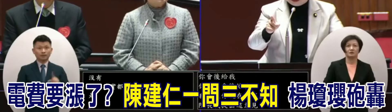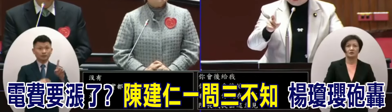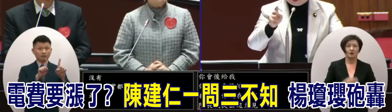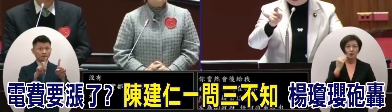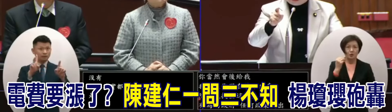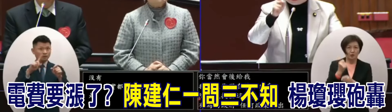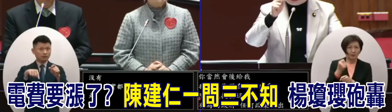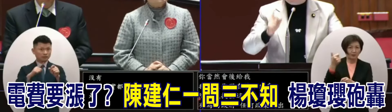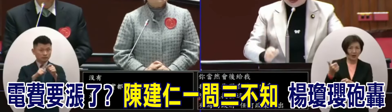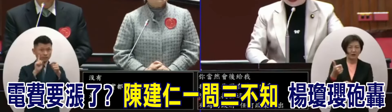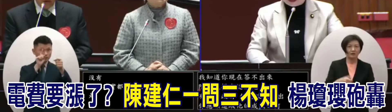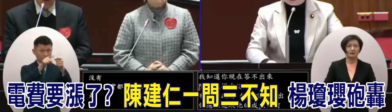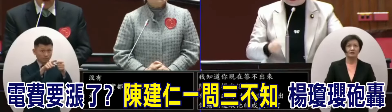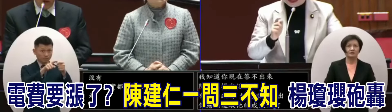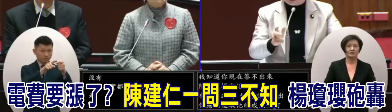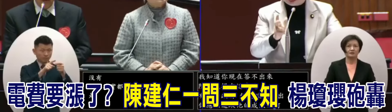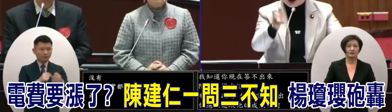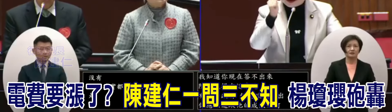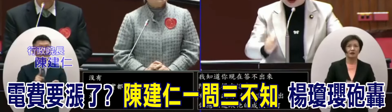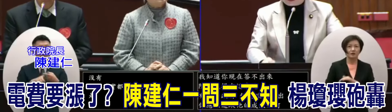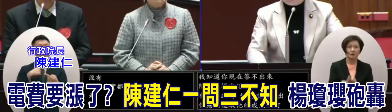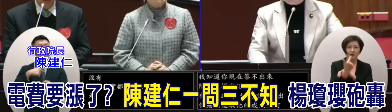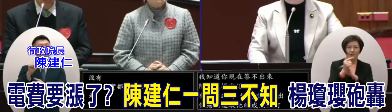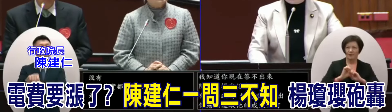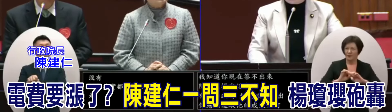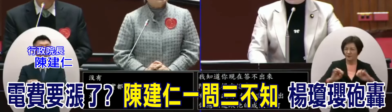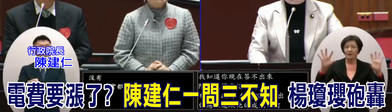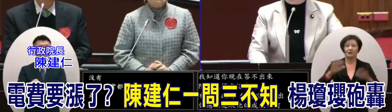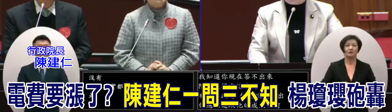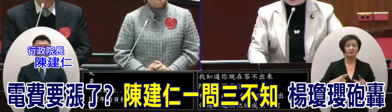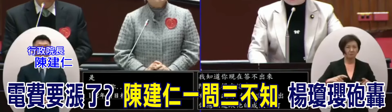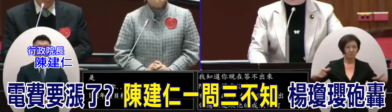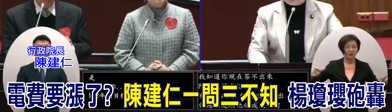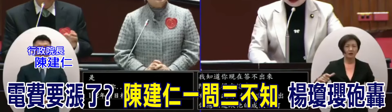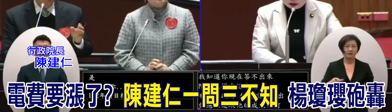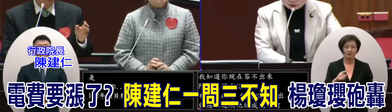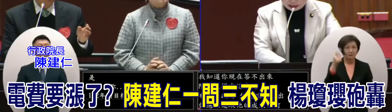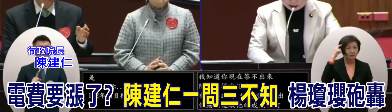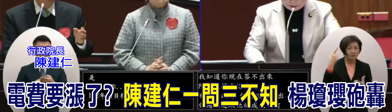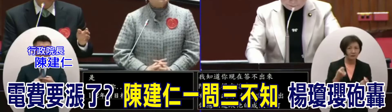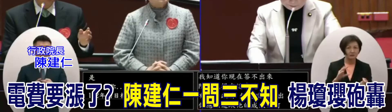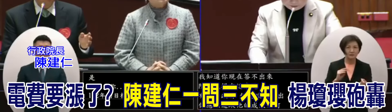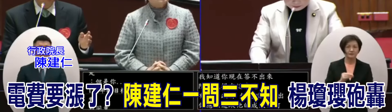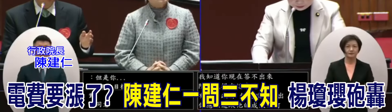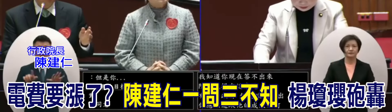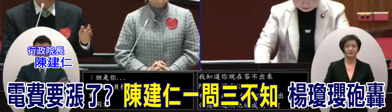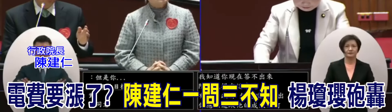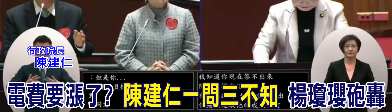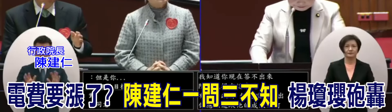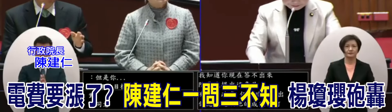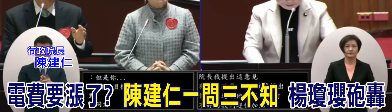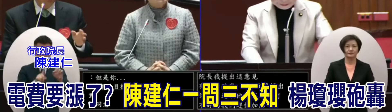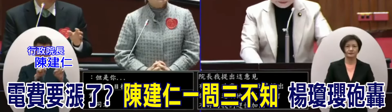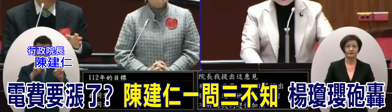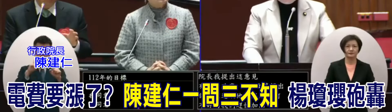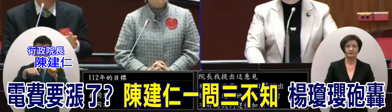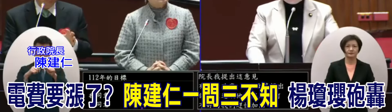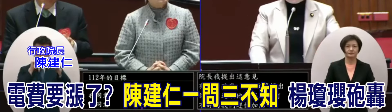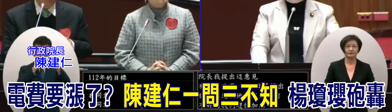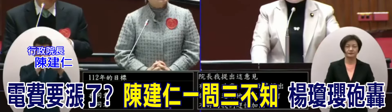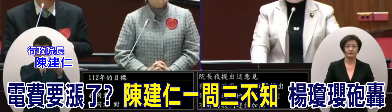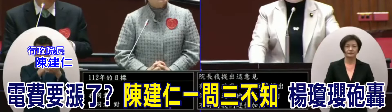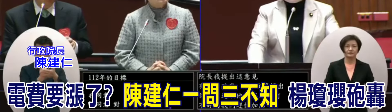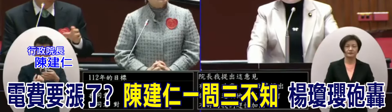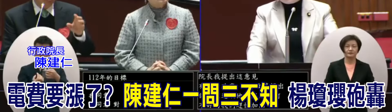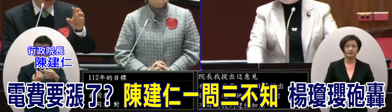112年 的 目标， 我们要赶快， 对， 怎么样去推广？ 我 同意，认不认同这样的观念？ 但是 对不对？ 你现在要求112年目标达成